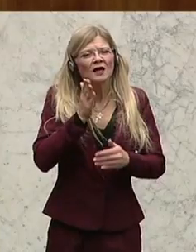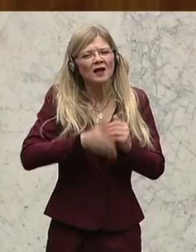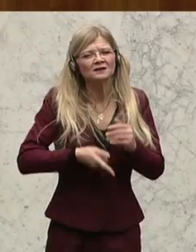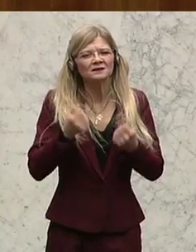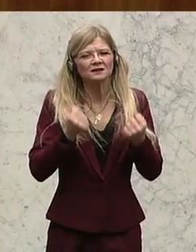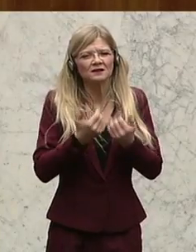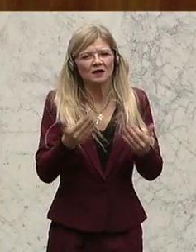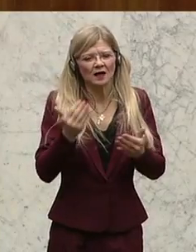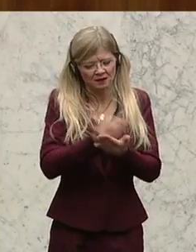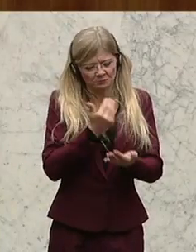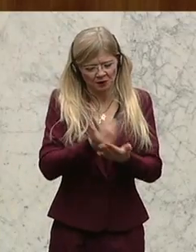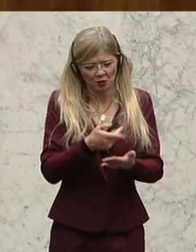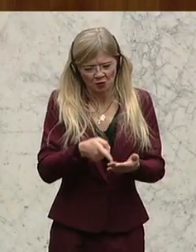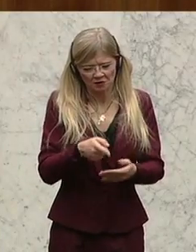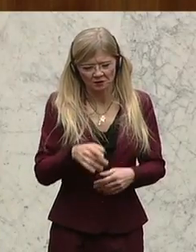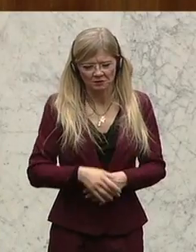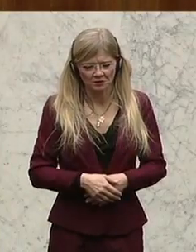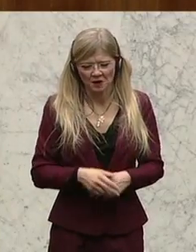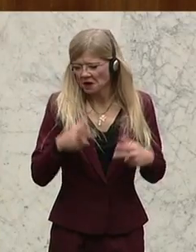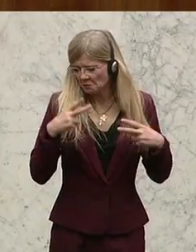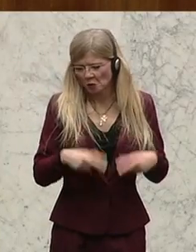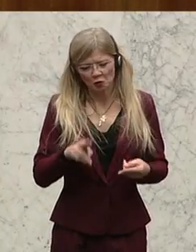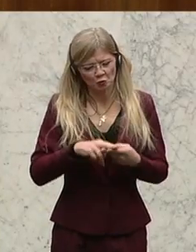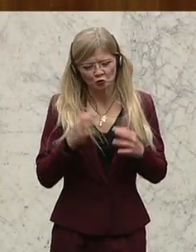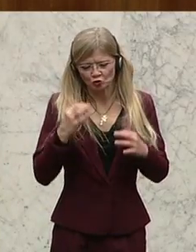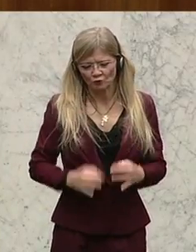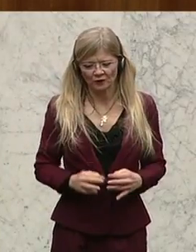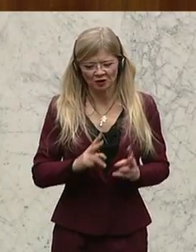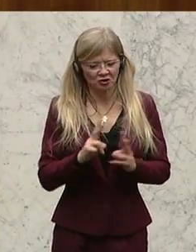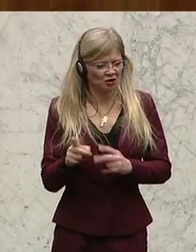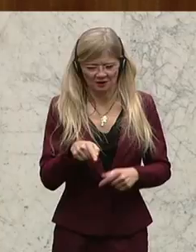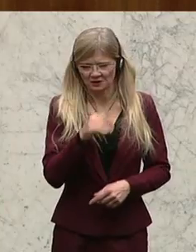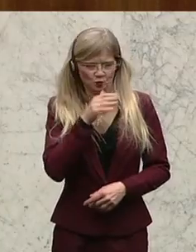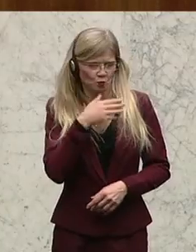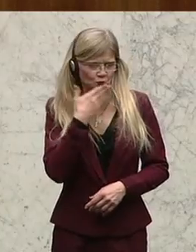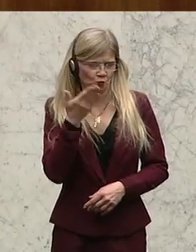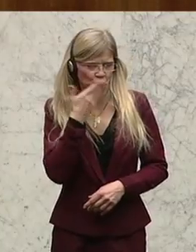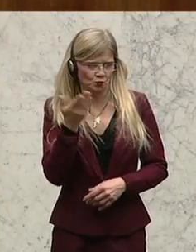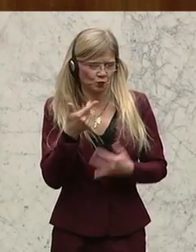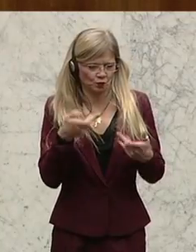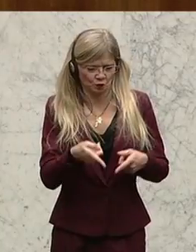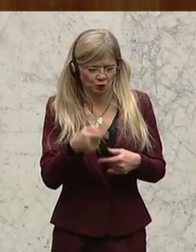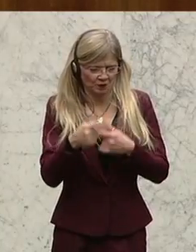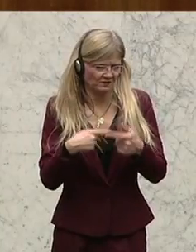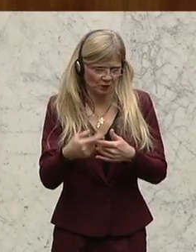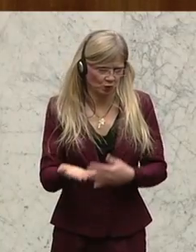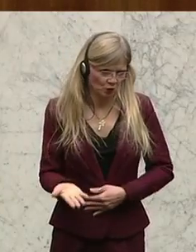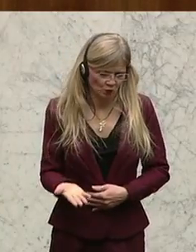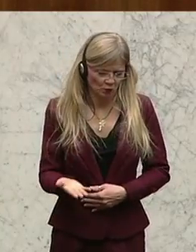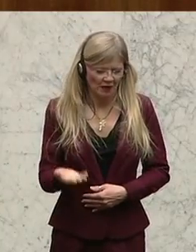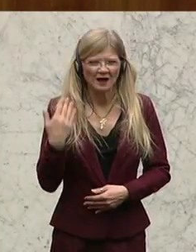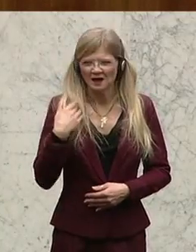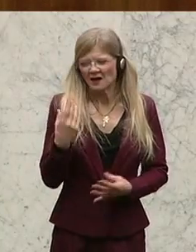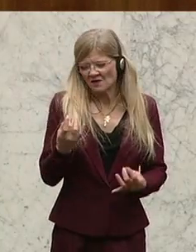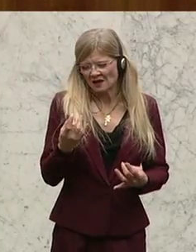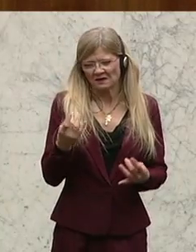angesehen. Beruhigend und zufriedenstellend ist diese Entwicklung bei Weitem nicht. Es gab zwar weniger Anzeigen, aber